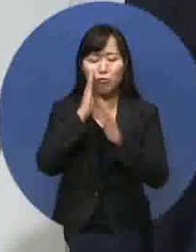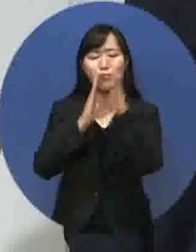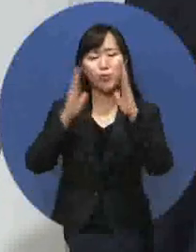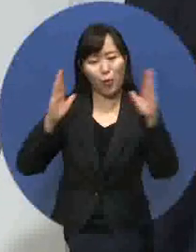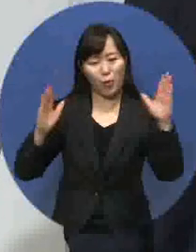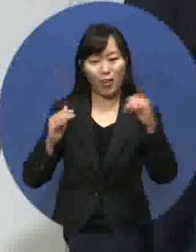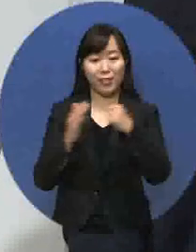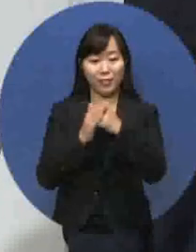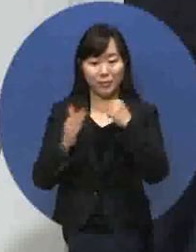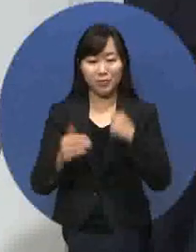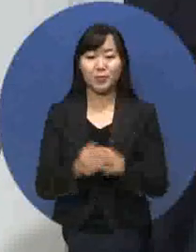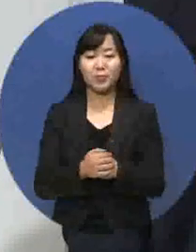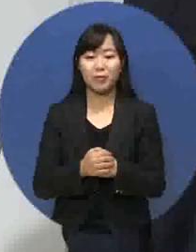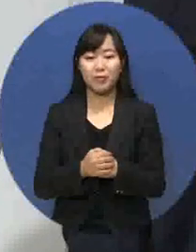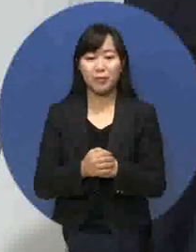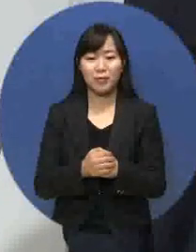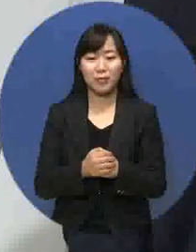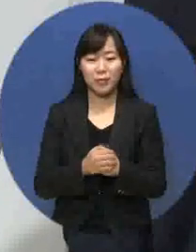그냥 뭐